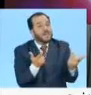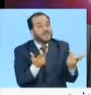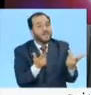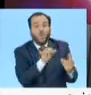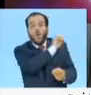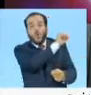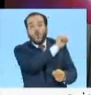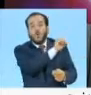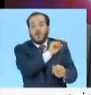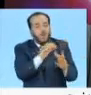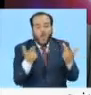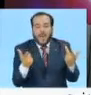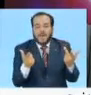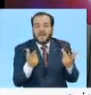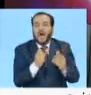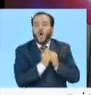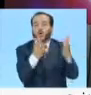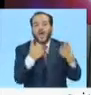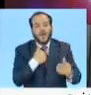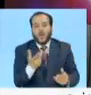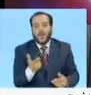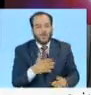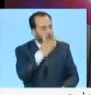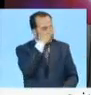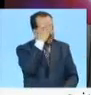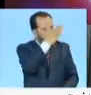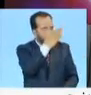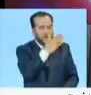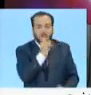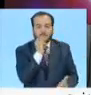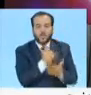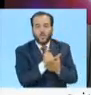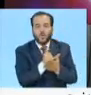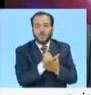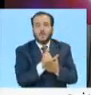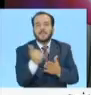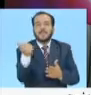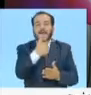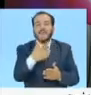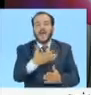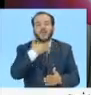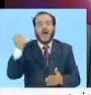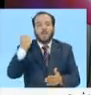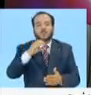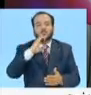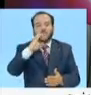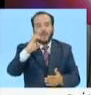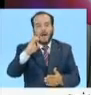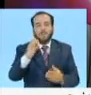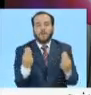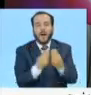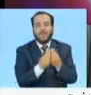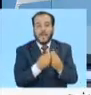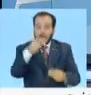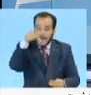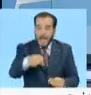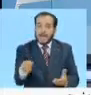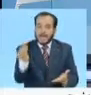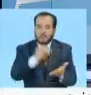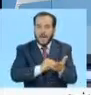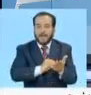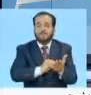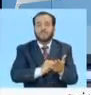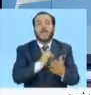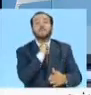المجلس المعين، فأين هي الصلاحيات؟ شكرا جزيلا لك. من واشنطن خليل مرزوق، مساعد سياسي للأمين العام جبهة الوفاق. حياكم. الآن تنضم إلينا